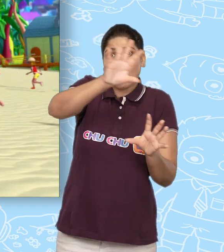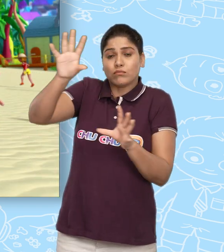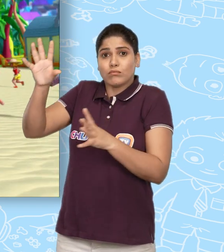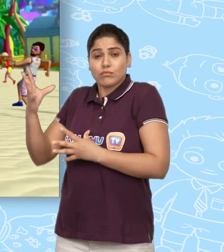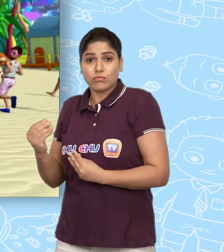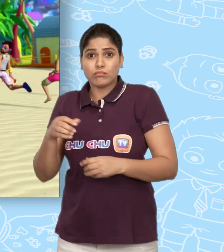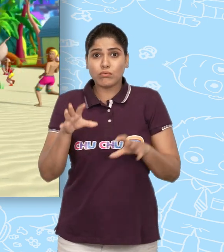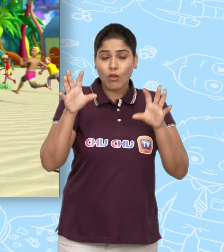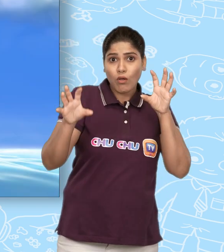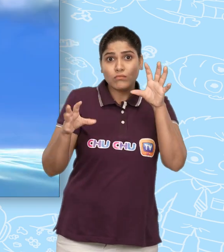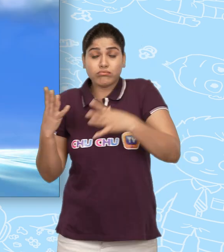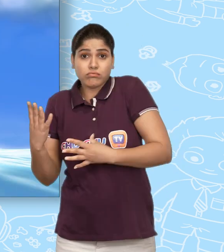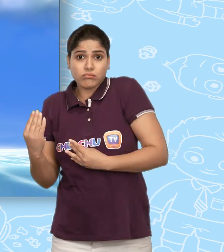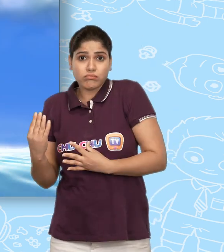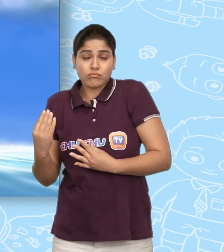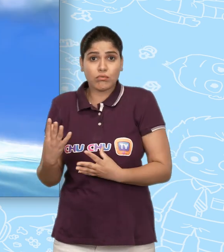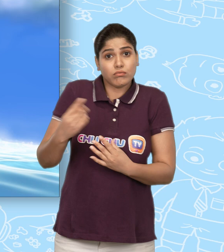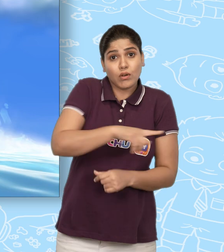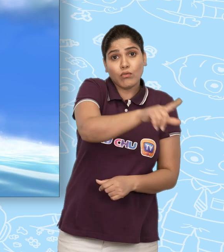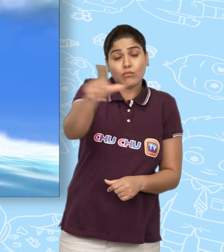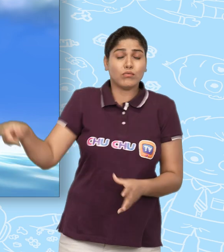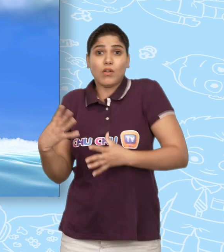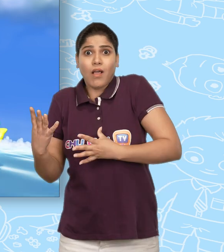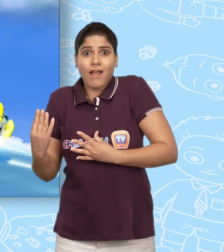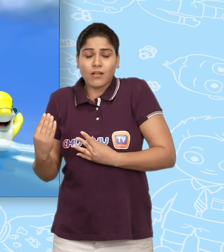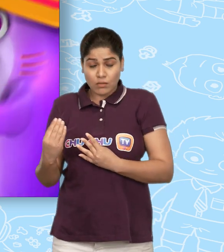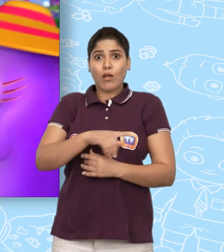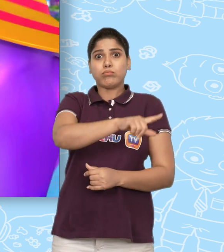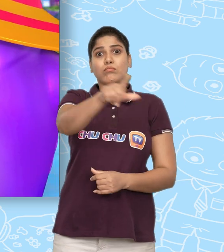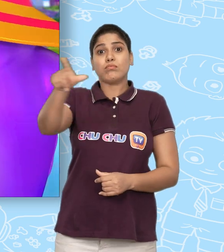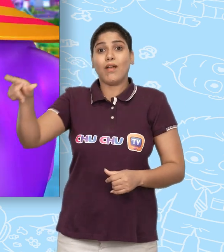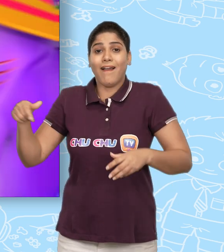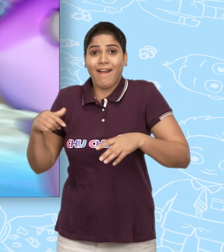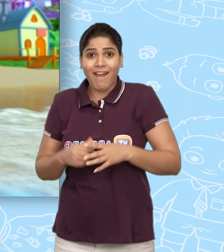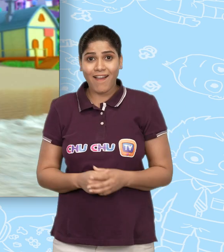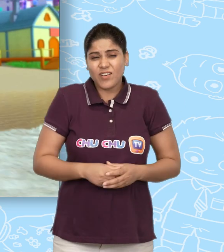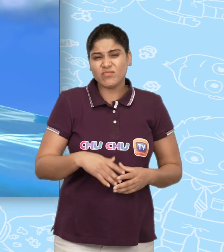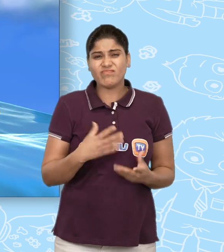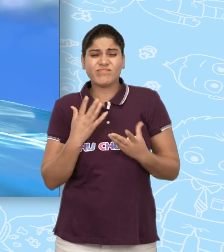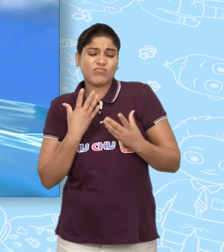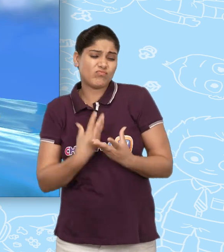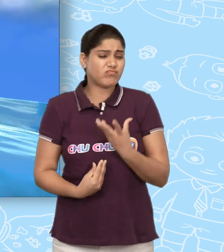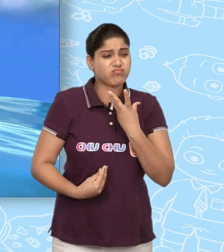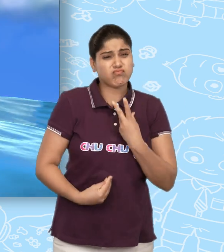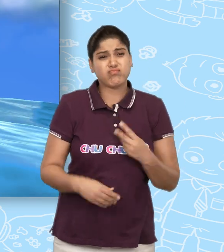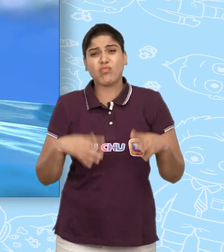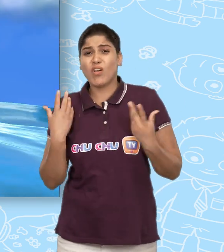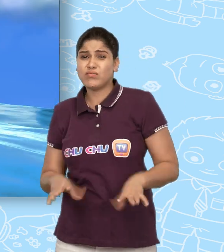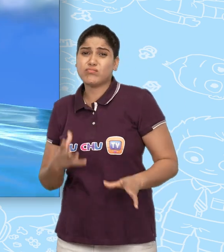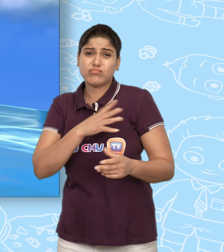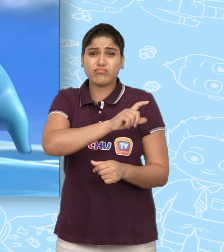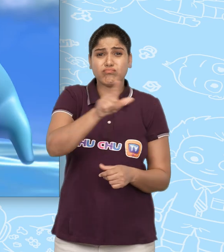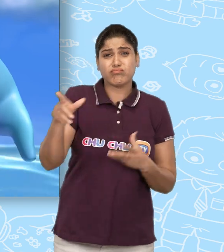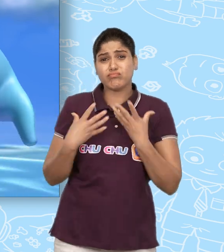do do, डराया सबको do do do do do, डराया सबको do do do do do, डराया सबको. Whoever udas do do